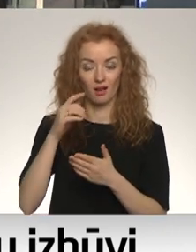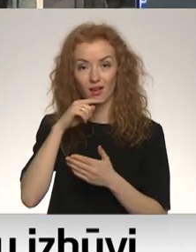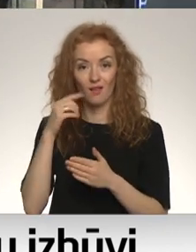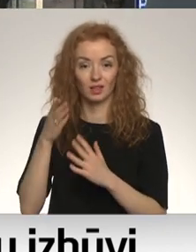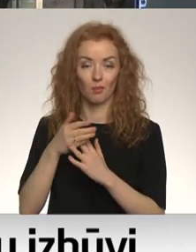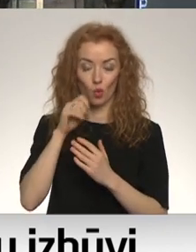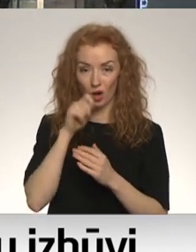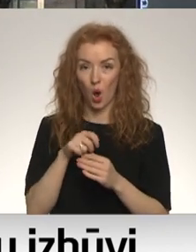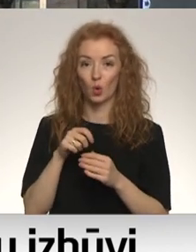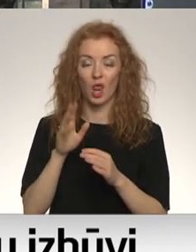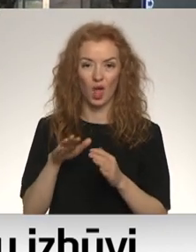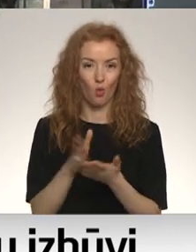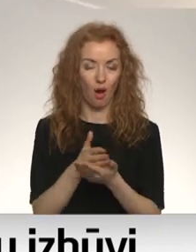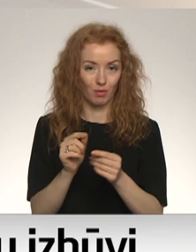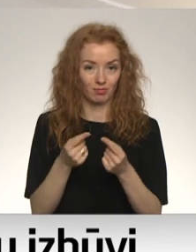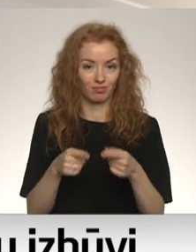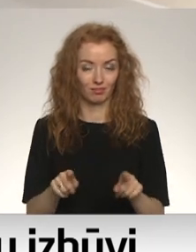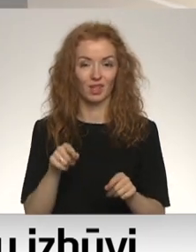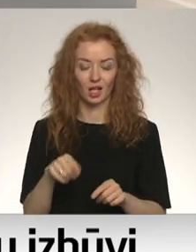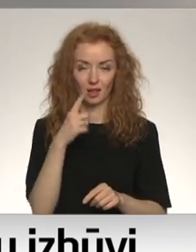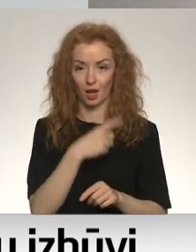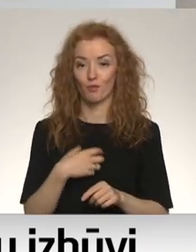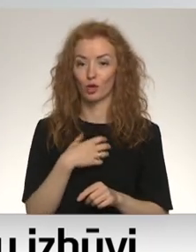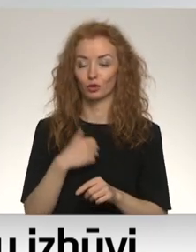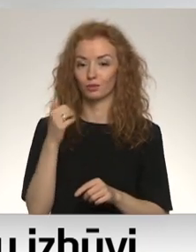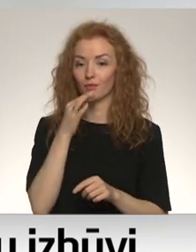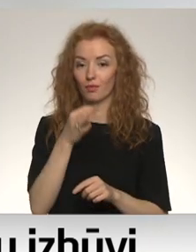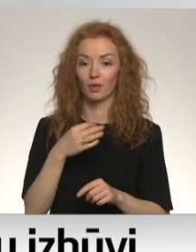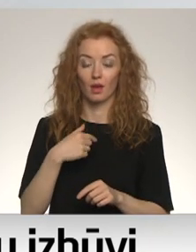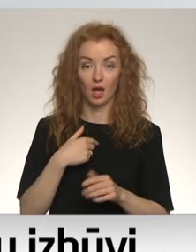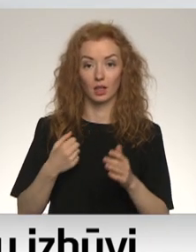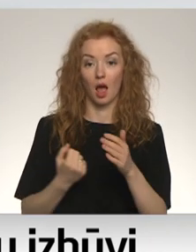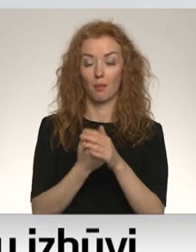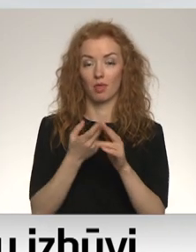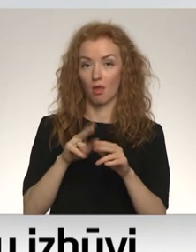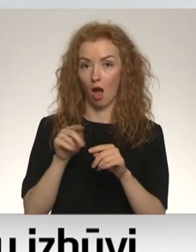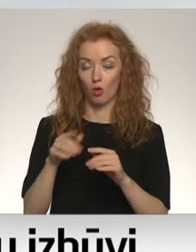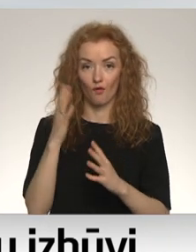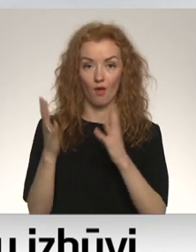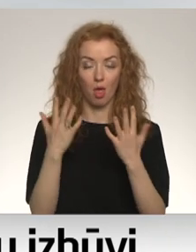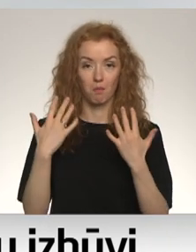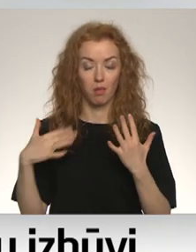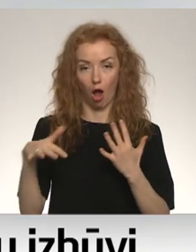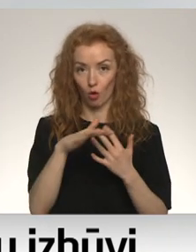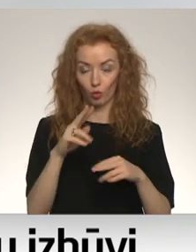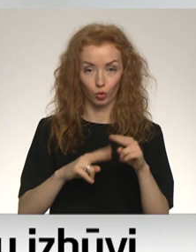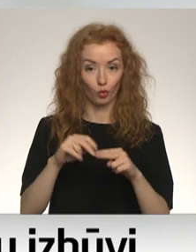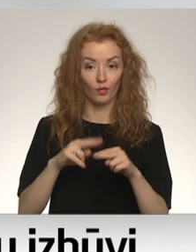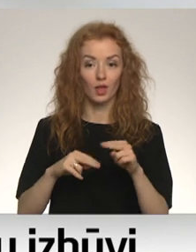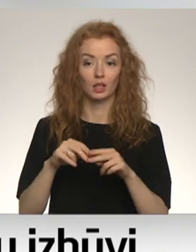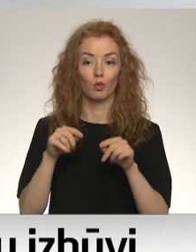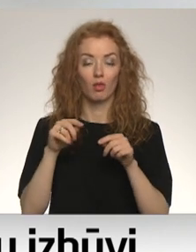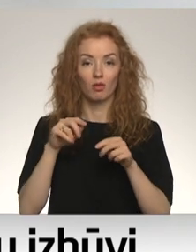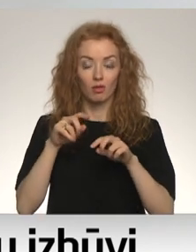risināt savādāk, tas, protams, ir nepieciešams. Mēs pat atbalstītu šādu vēja parku būvniecību, ja tas būtu mežu teritorijās vai kaut